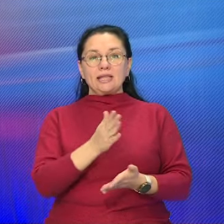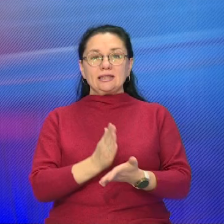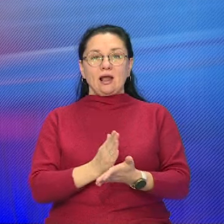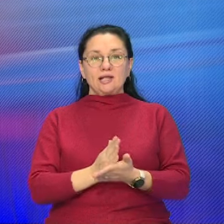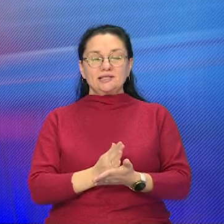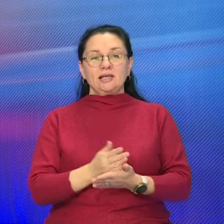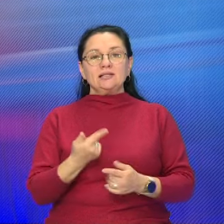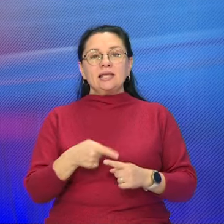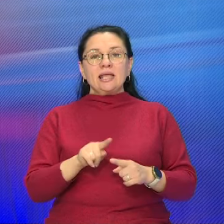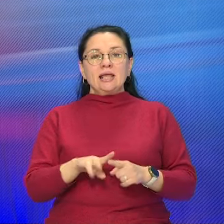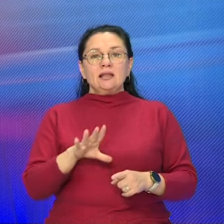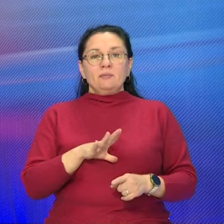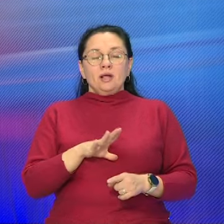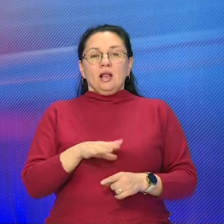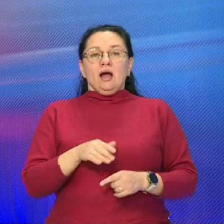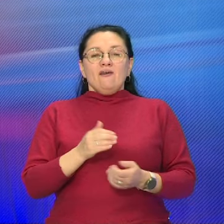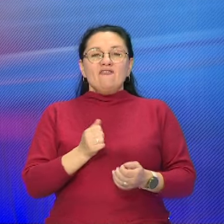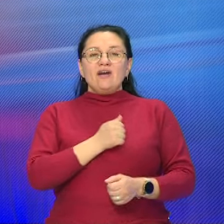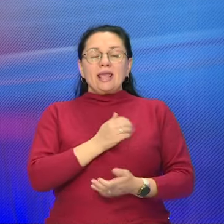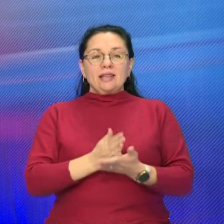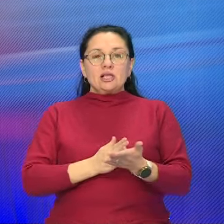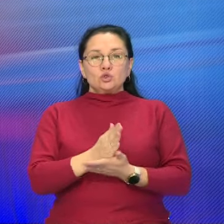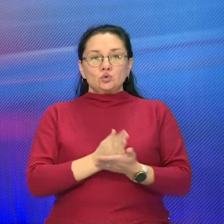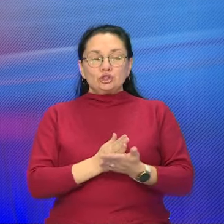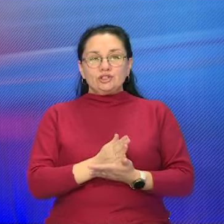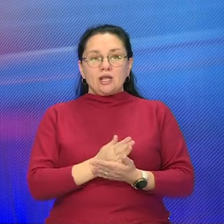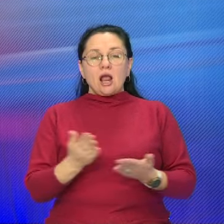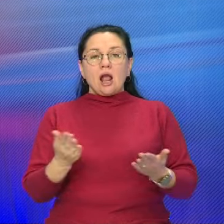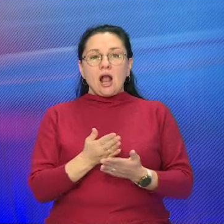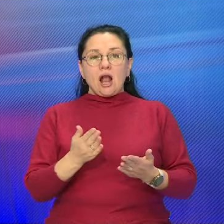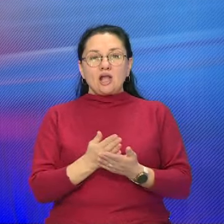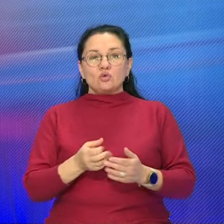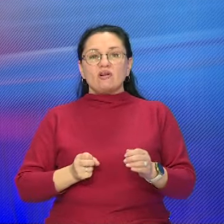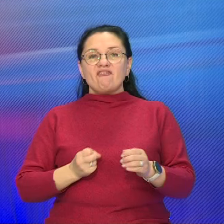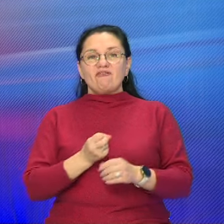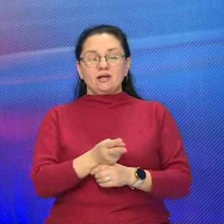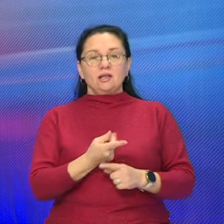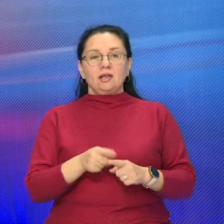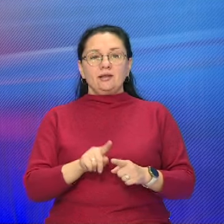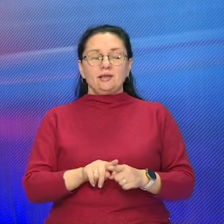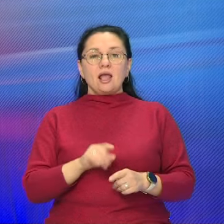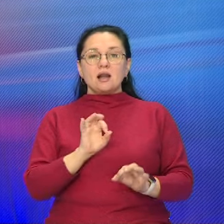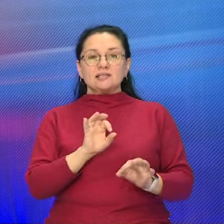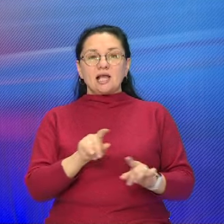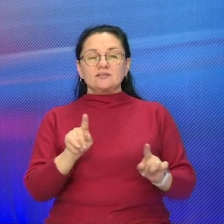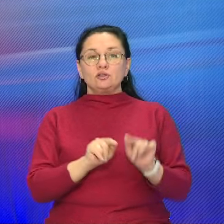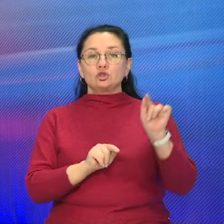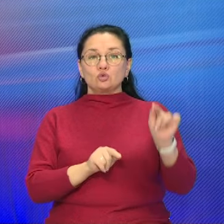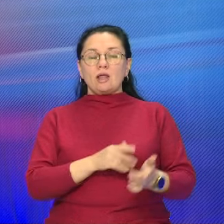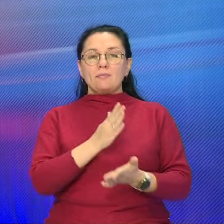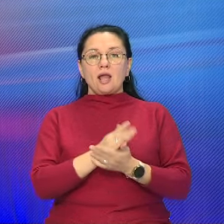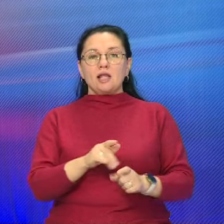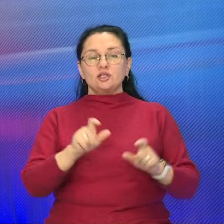это было двое военнослужащих, офицеры, которые выдворены, и вот он рассказывал, что там находились люди с